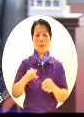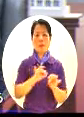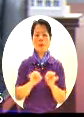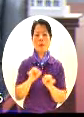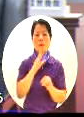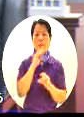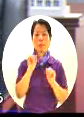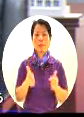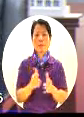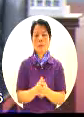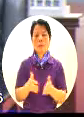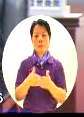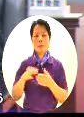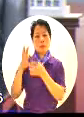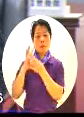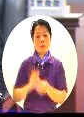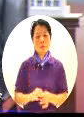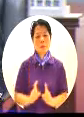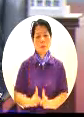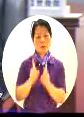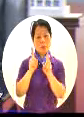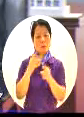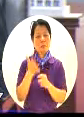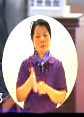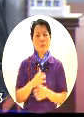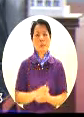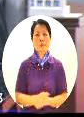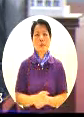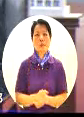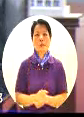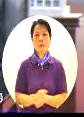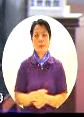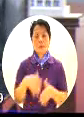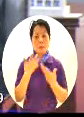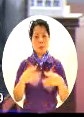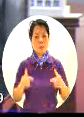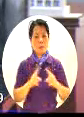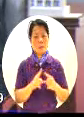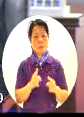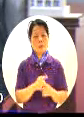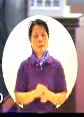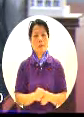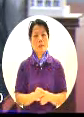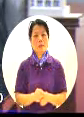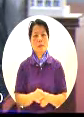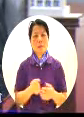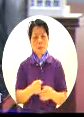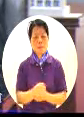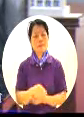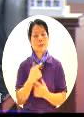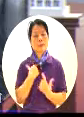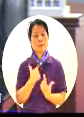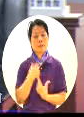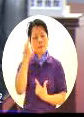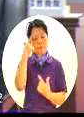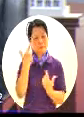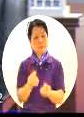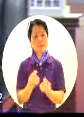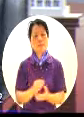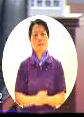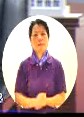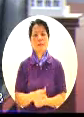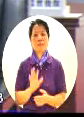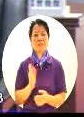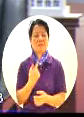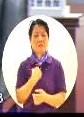不是还会持续的飙涨啊哈？啊，当然很多人是持着肯定的态度了哈，但是我